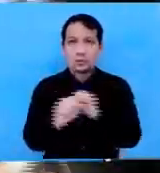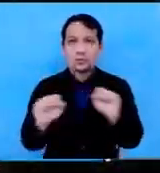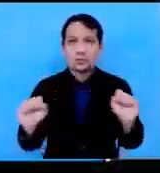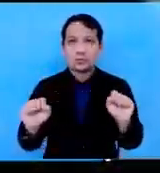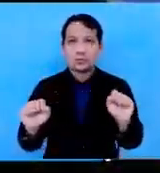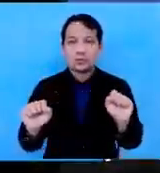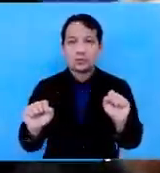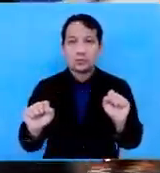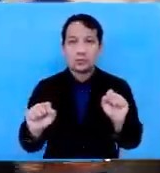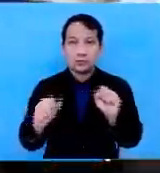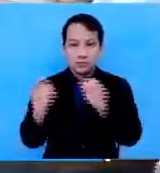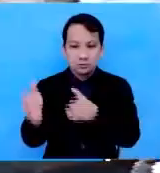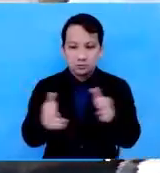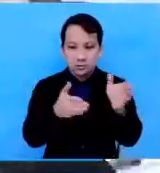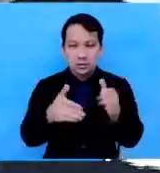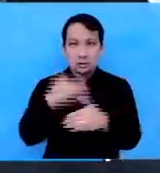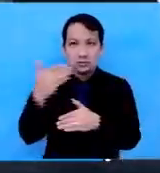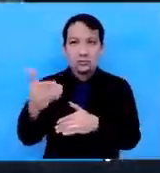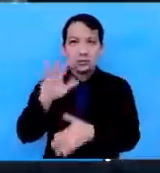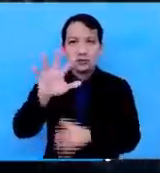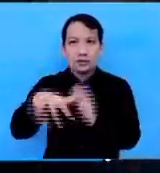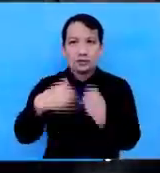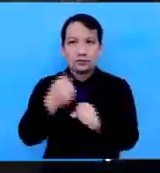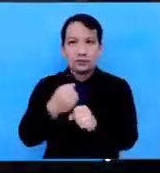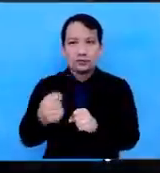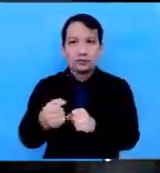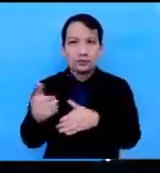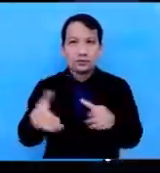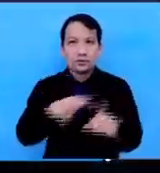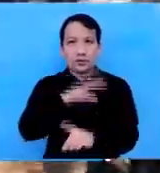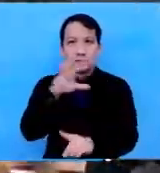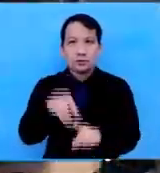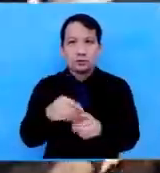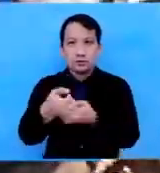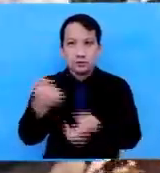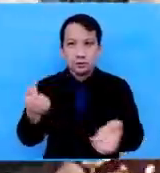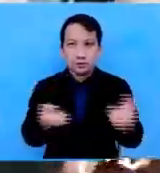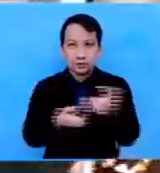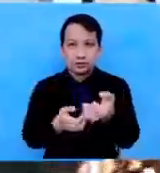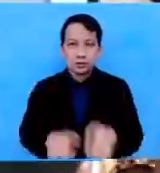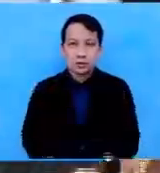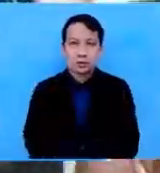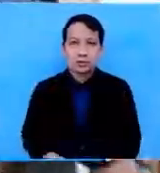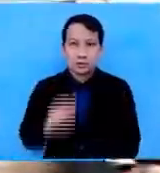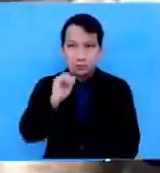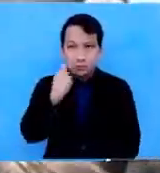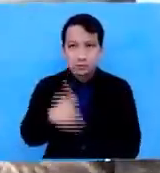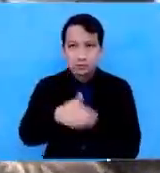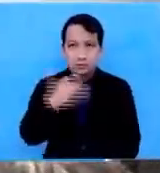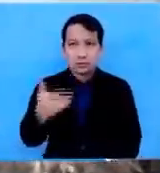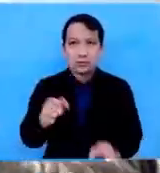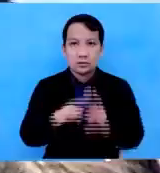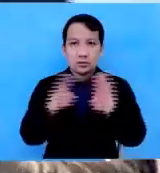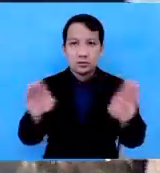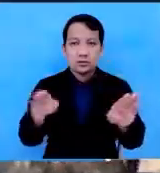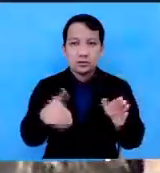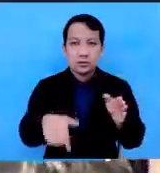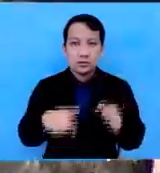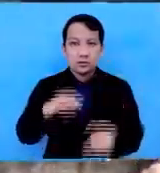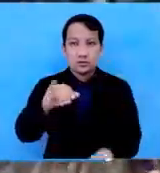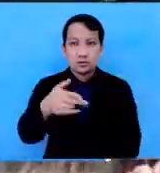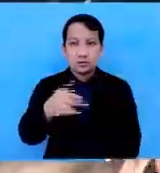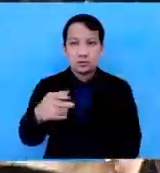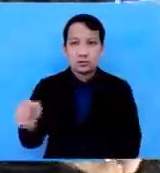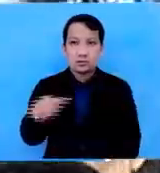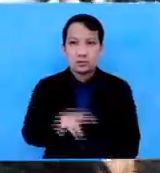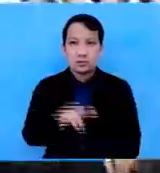comprehensive plans sa susunod na 5 taon at cultural exchanges. Hanggang bukas dito sa Jakarta si PBBM bago ito